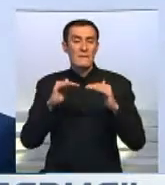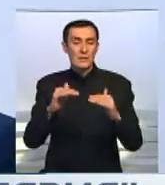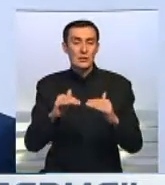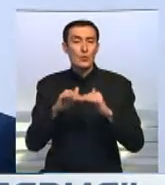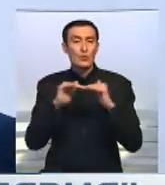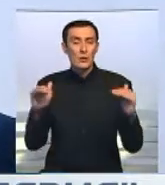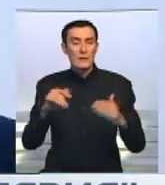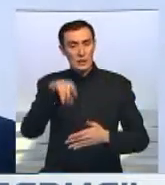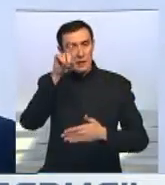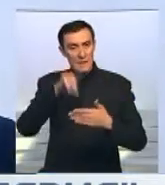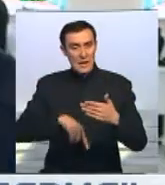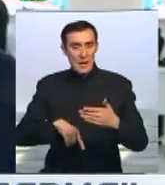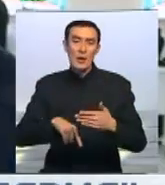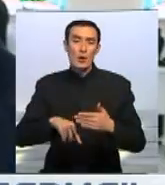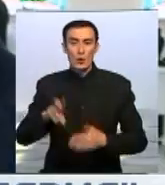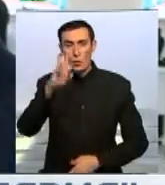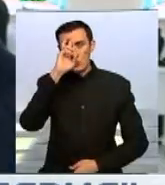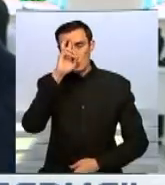граждан госорганам.